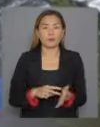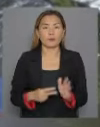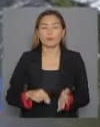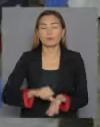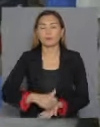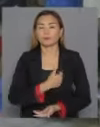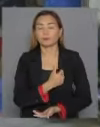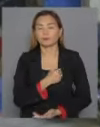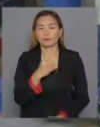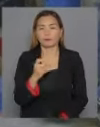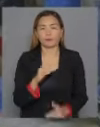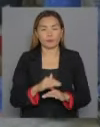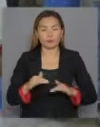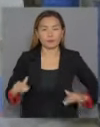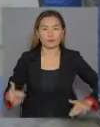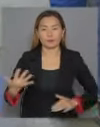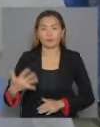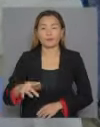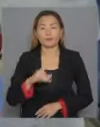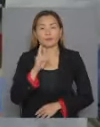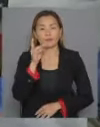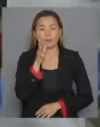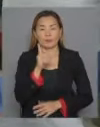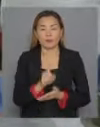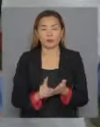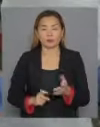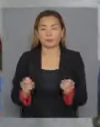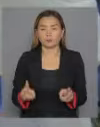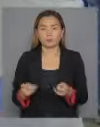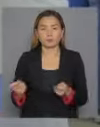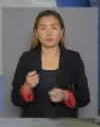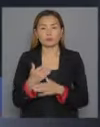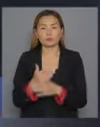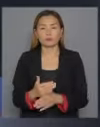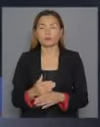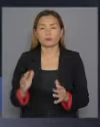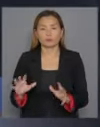қатысуға ниет білдірген 100 баланың ішінен 50 жастың өтінімі қабылданып, арнайы жетекшілердің